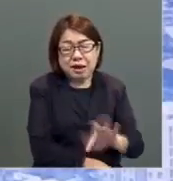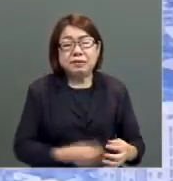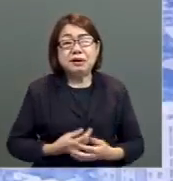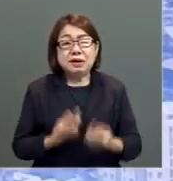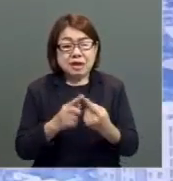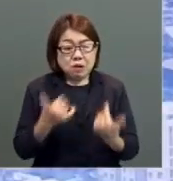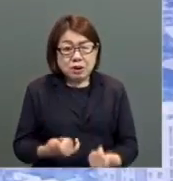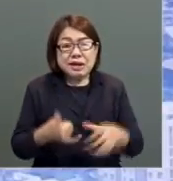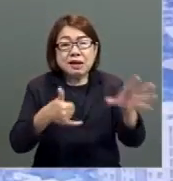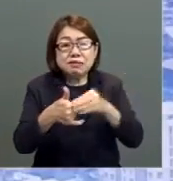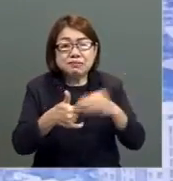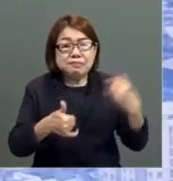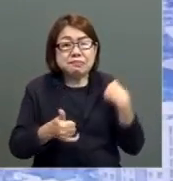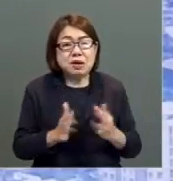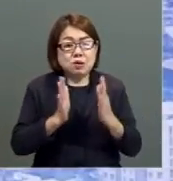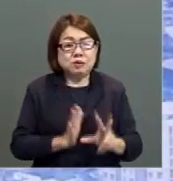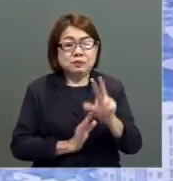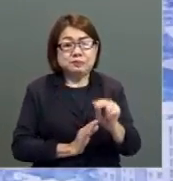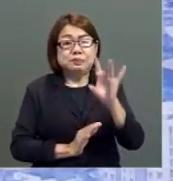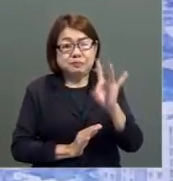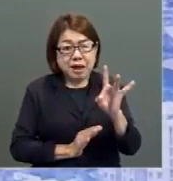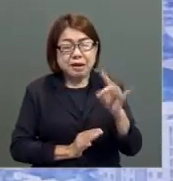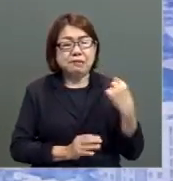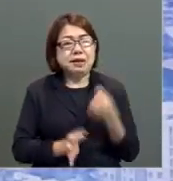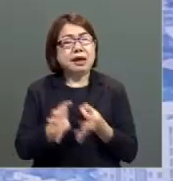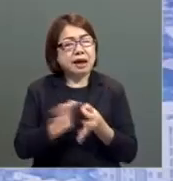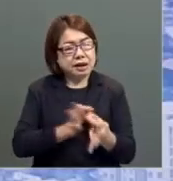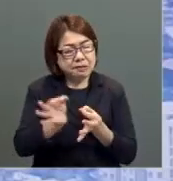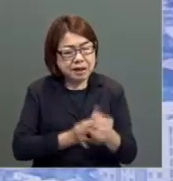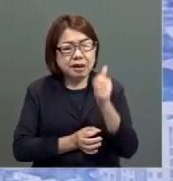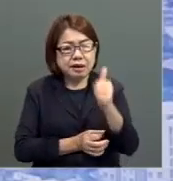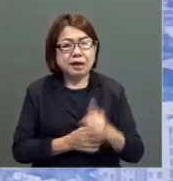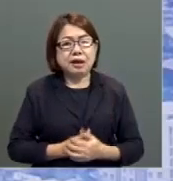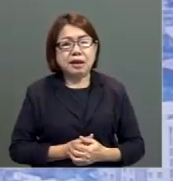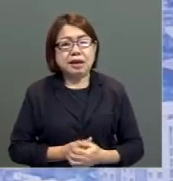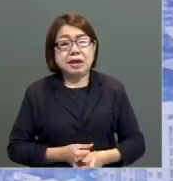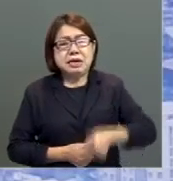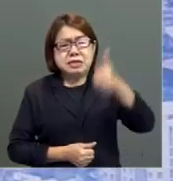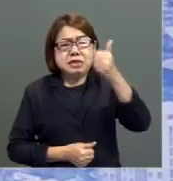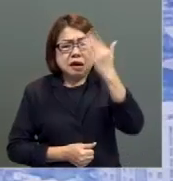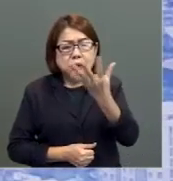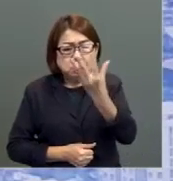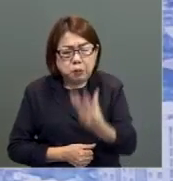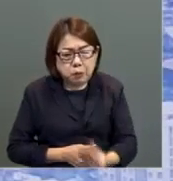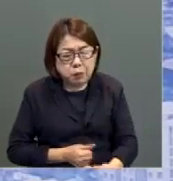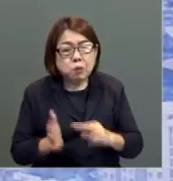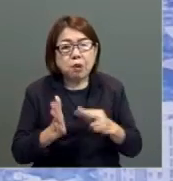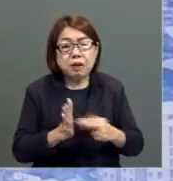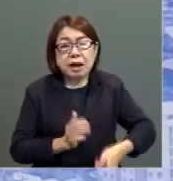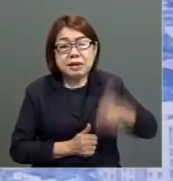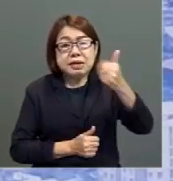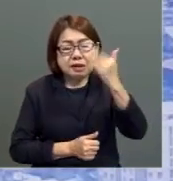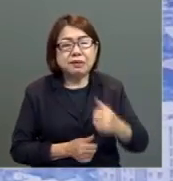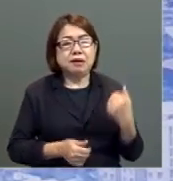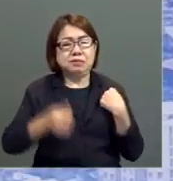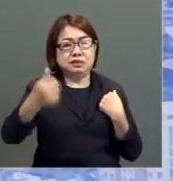38ตัวเลขนี้มีคำอธิบายว่าดีขึ้นเพราะอะไรมี3ประเด็นครับ